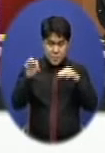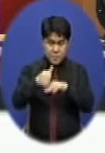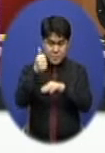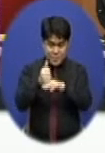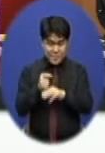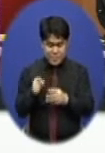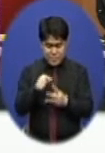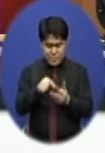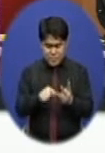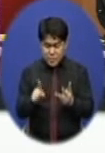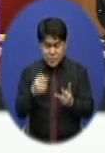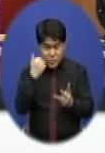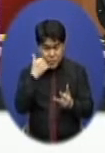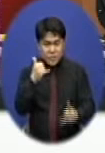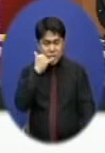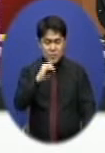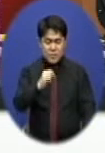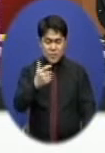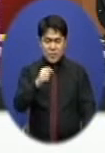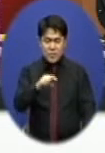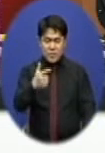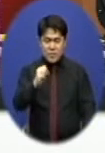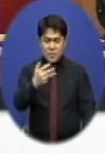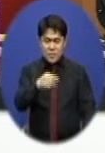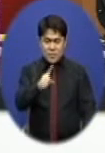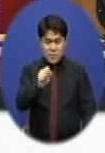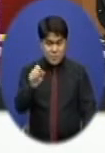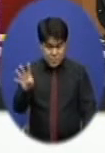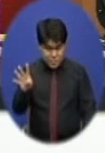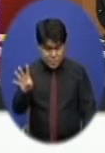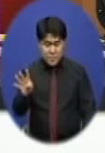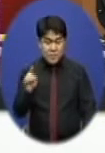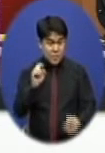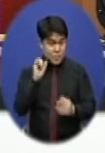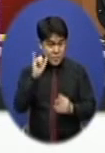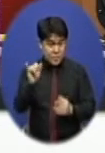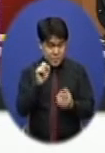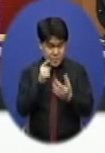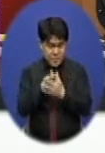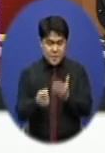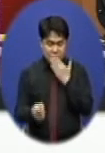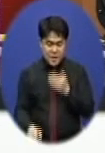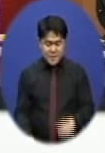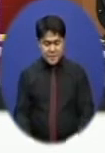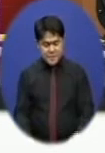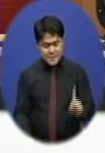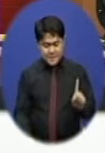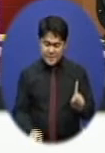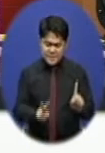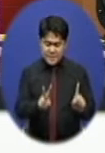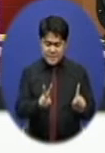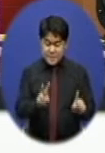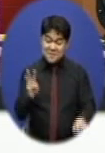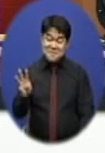ARS 060-608-1004번입니다. 네. 1번, 2번은 정답이 아니고 네. 3번이 정답이다. 만원짜리에 새겨져 있는 그 인물입니다.